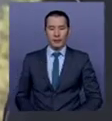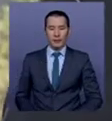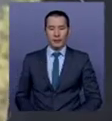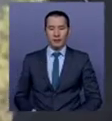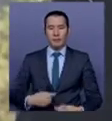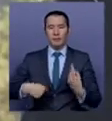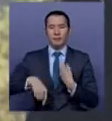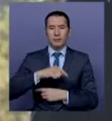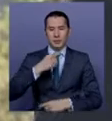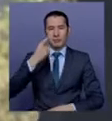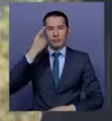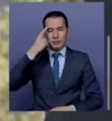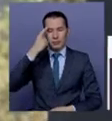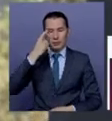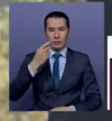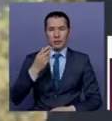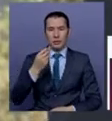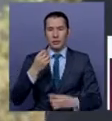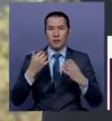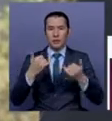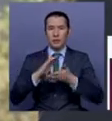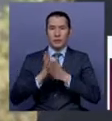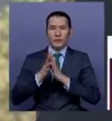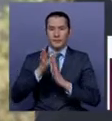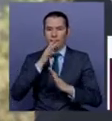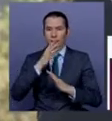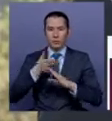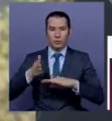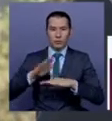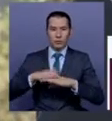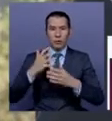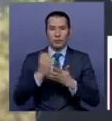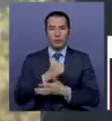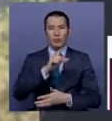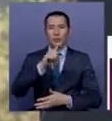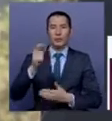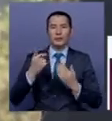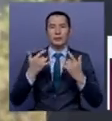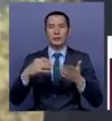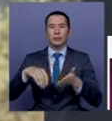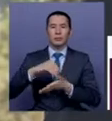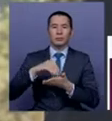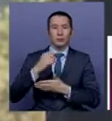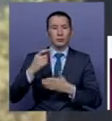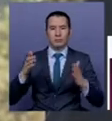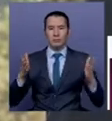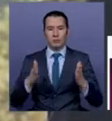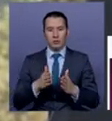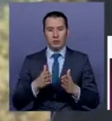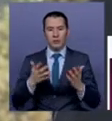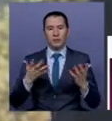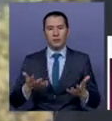түсті, жаңағы бұл айтқанда сұраныс түсті бүгінгі күні. Ұсыныс пен сұраныстың жағдайы ерекшеленіп отыр. Сол